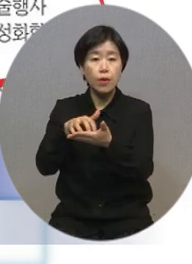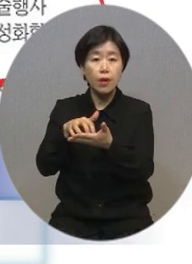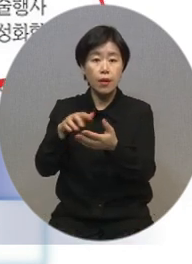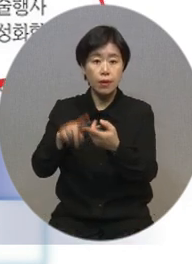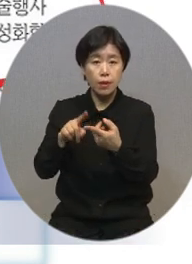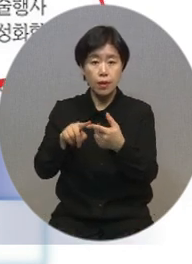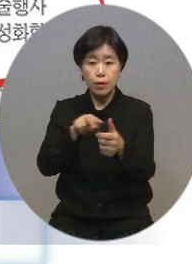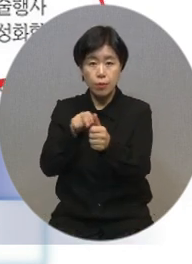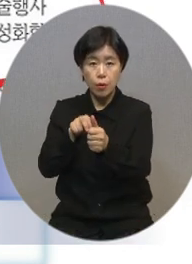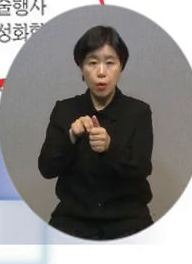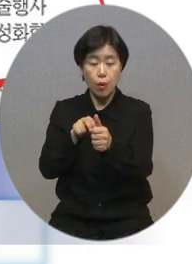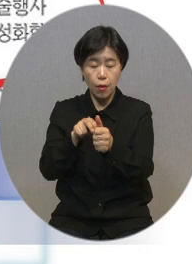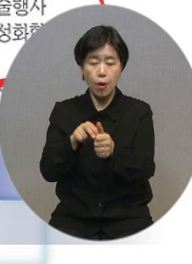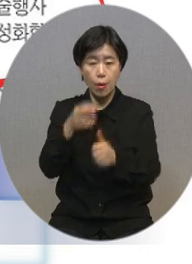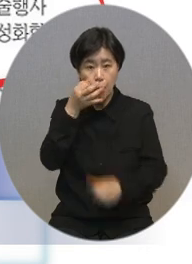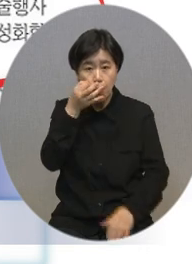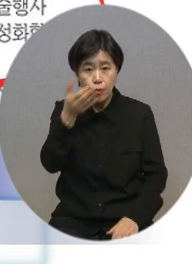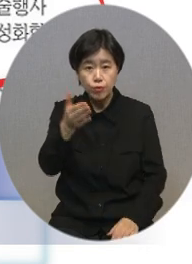계획이라고